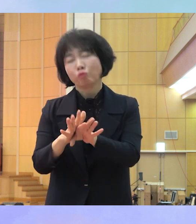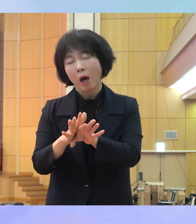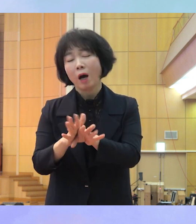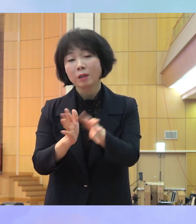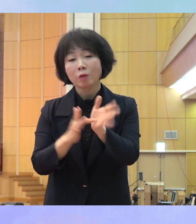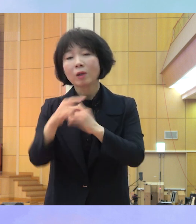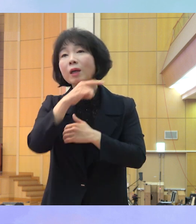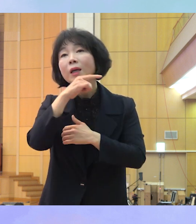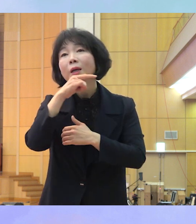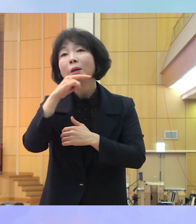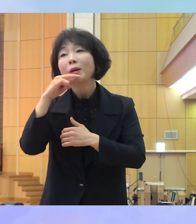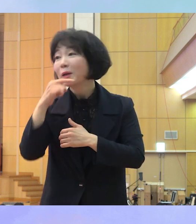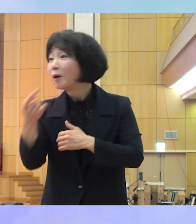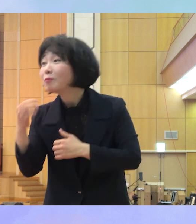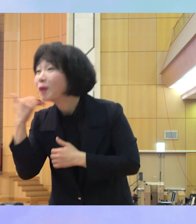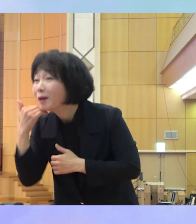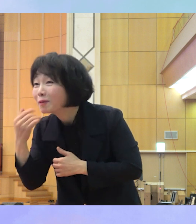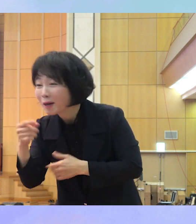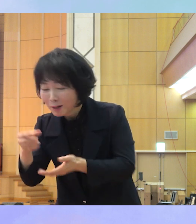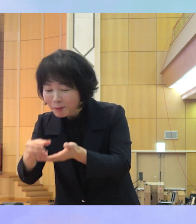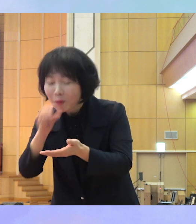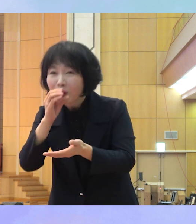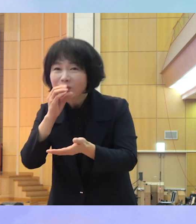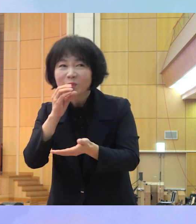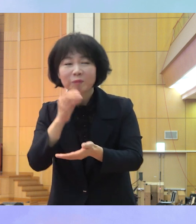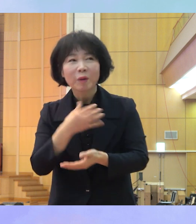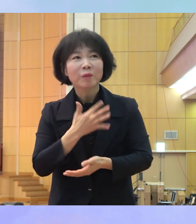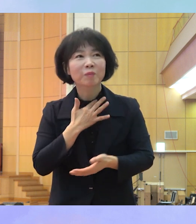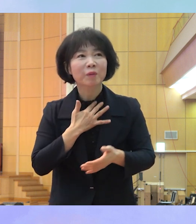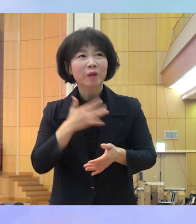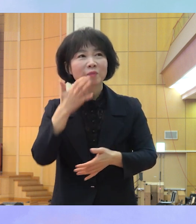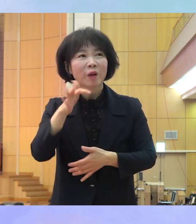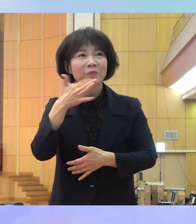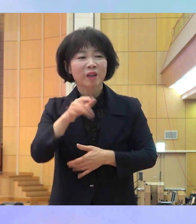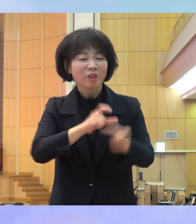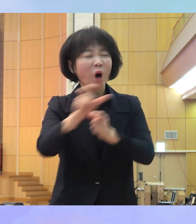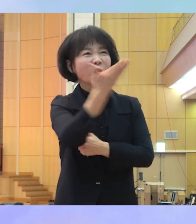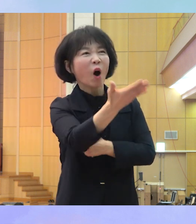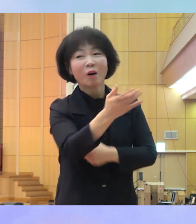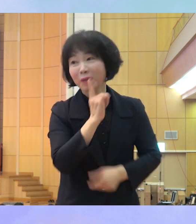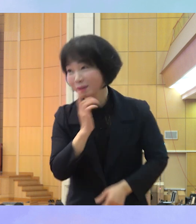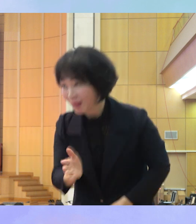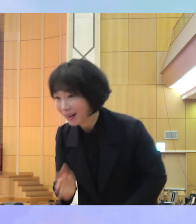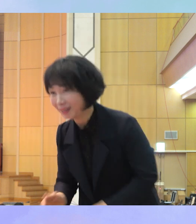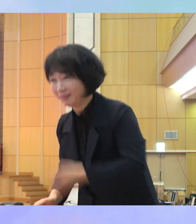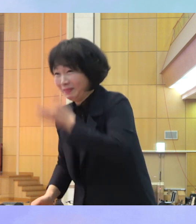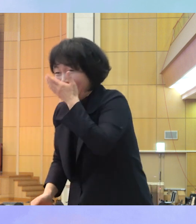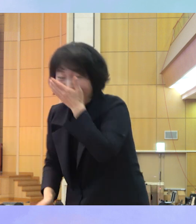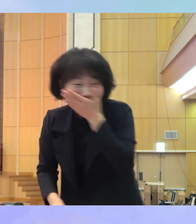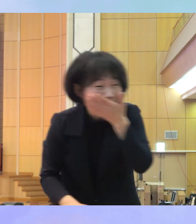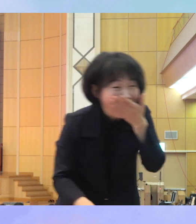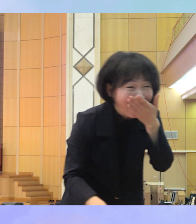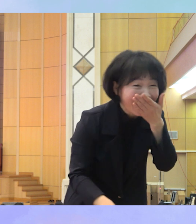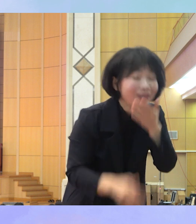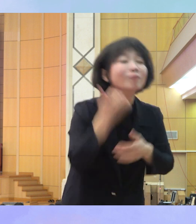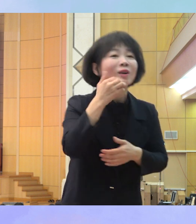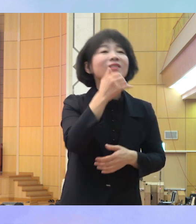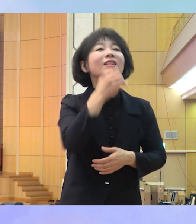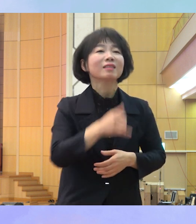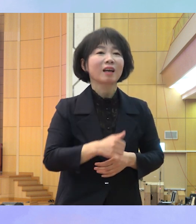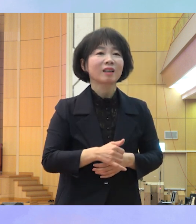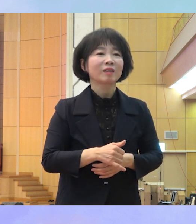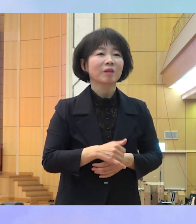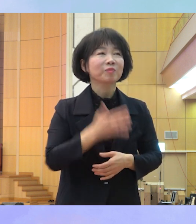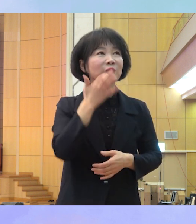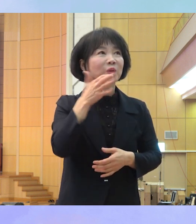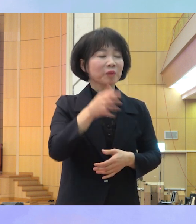먹다가 한 잔 더 주시오, 근데 그러면 안 돼. 그 의미를 모르면 안 돼. 사람이 자기를 살피고 그 후에야 이 떡을 먹고